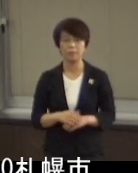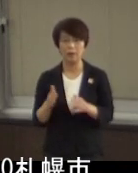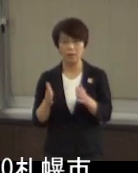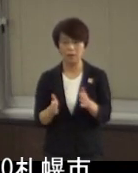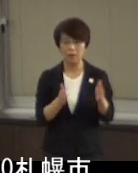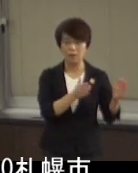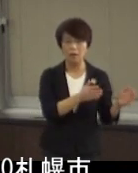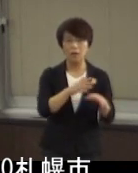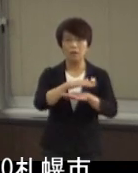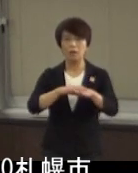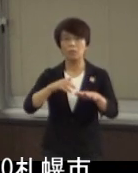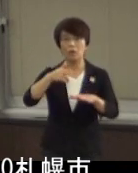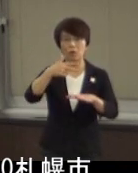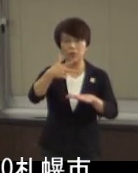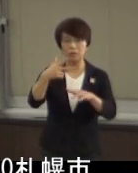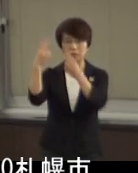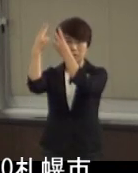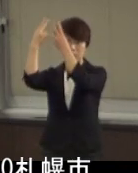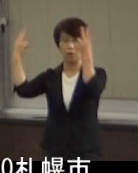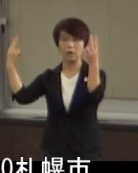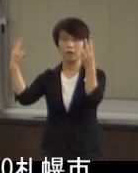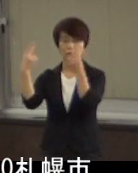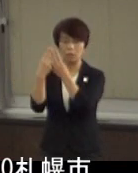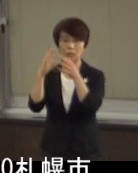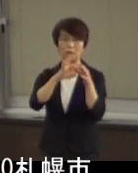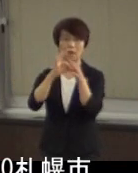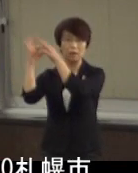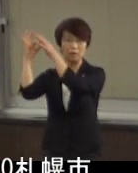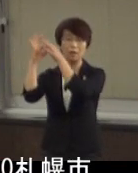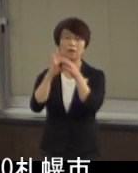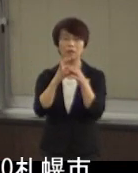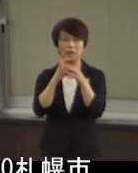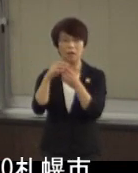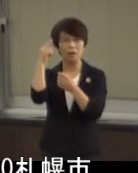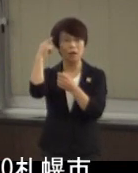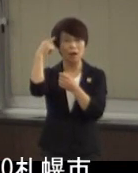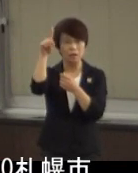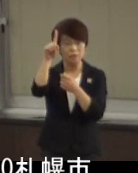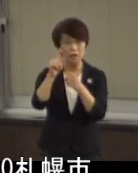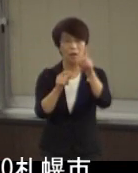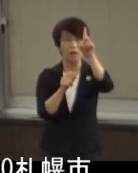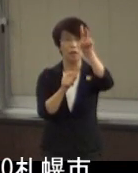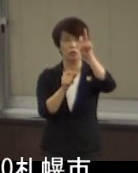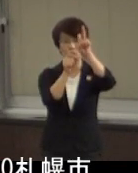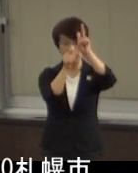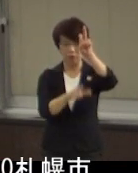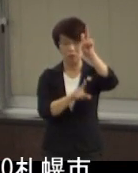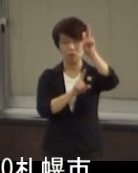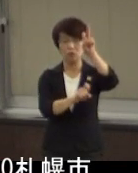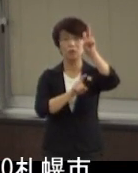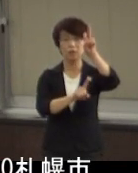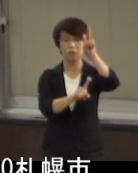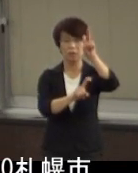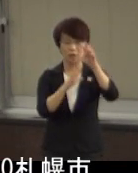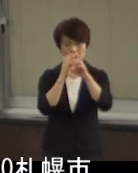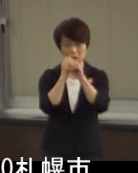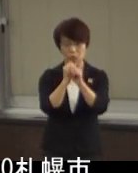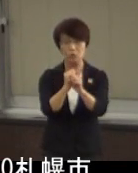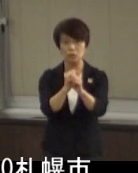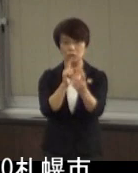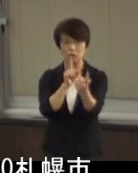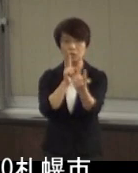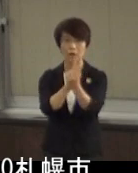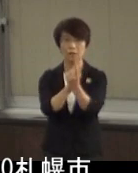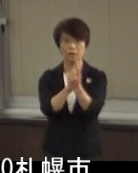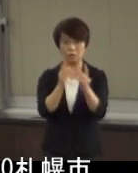市では北海道とも連携をしながら明日12月11日までを集中対策期間と位